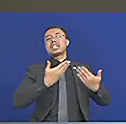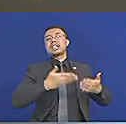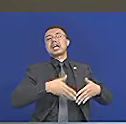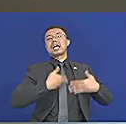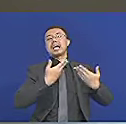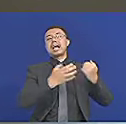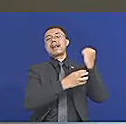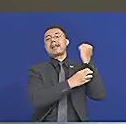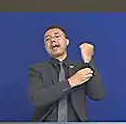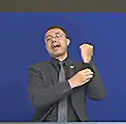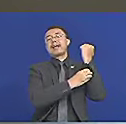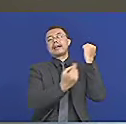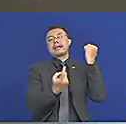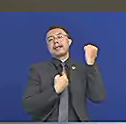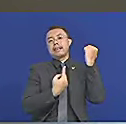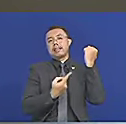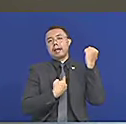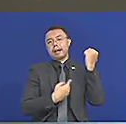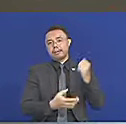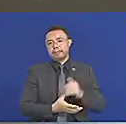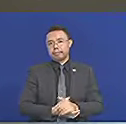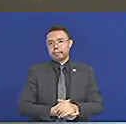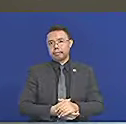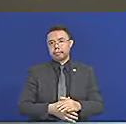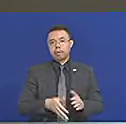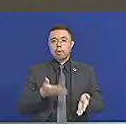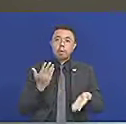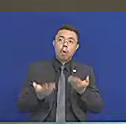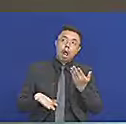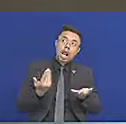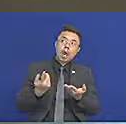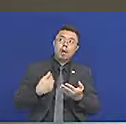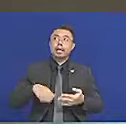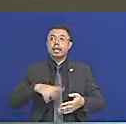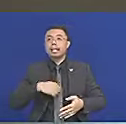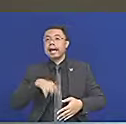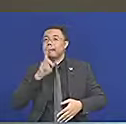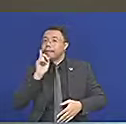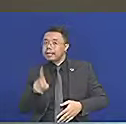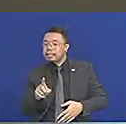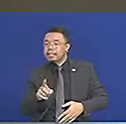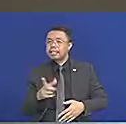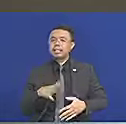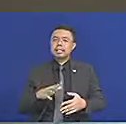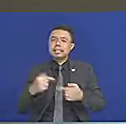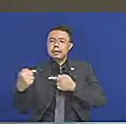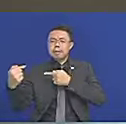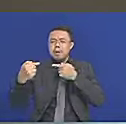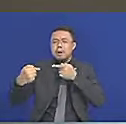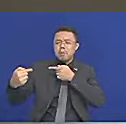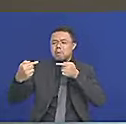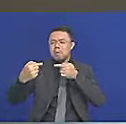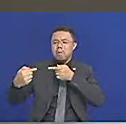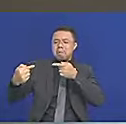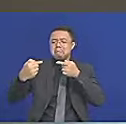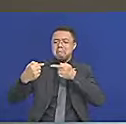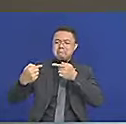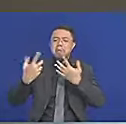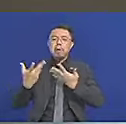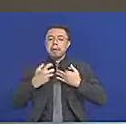kesenangan-kesenangan daging kita. Walaupun tentu kita akan bergumul bagaimana